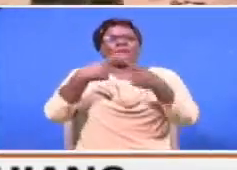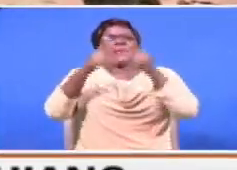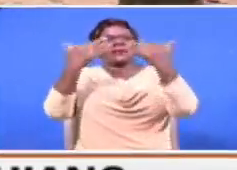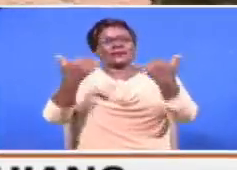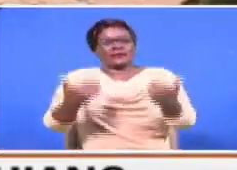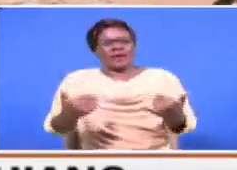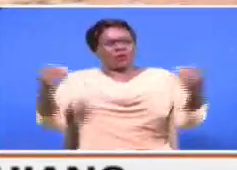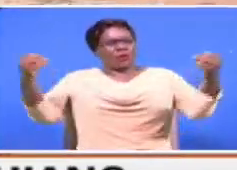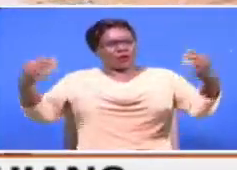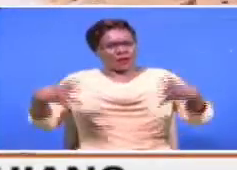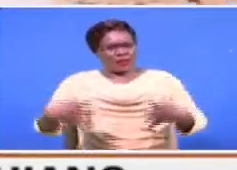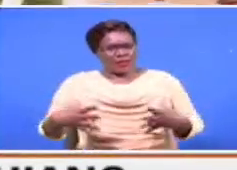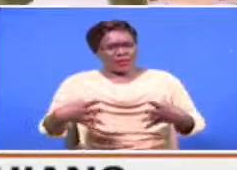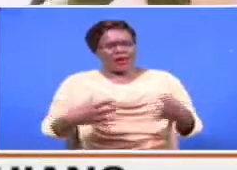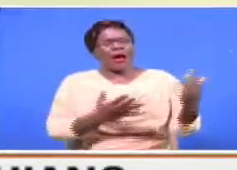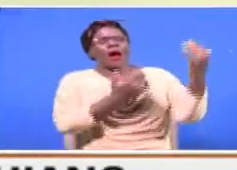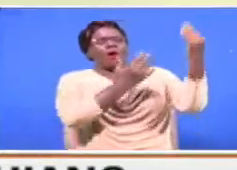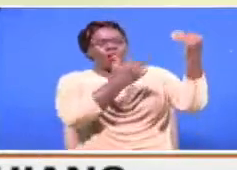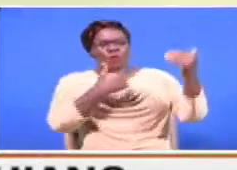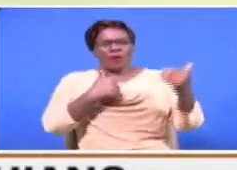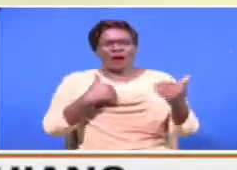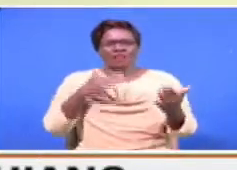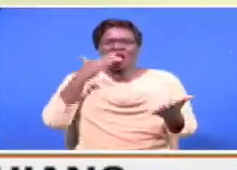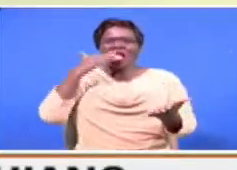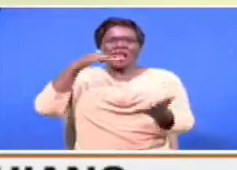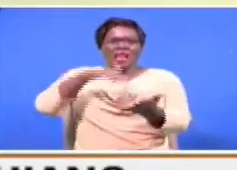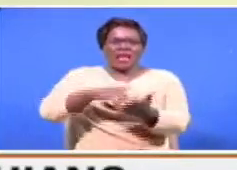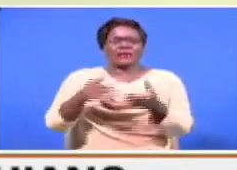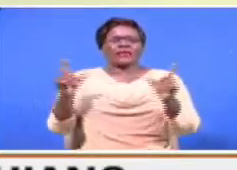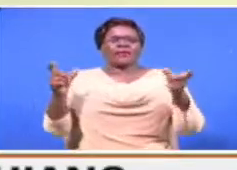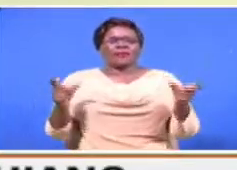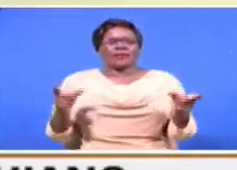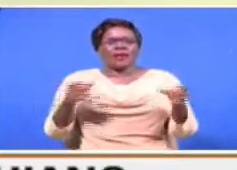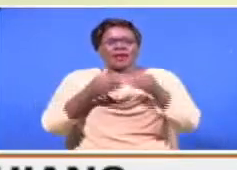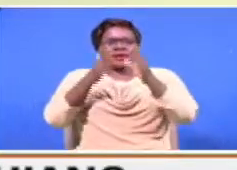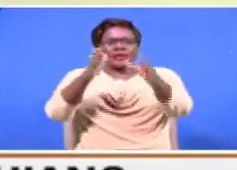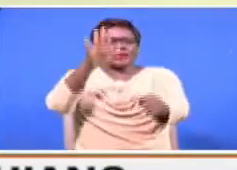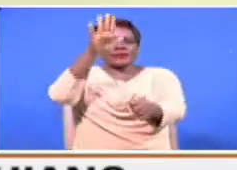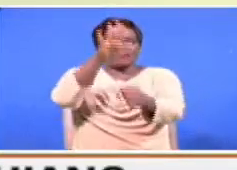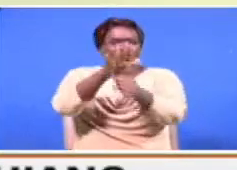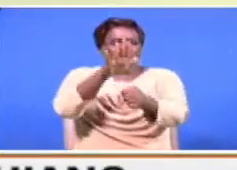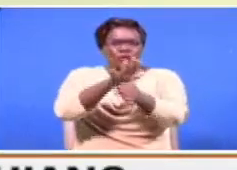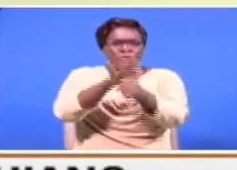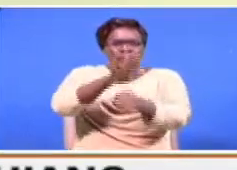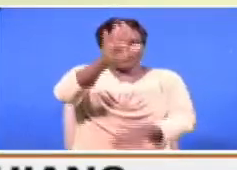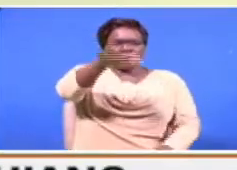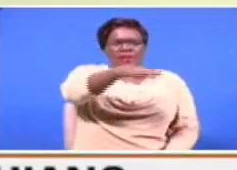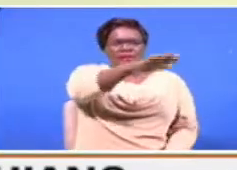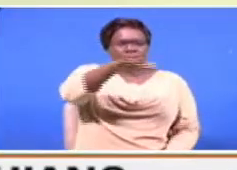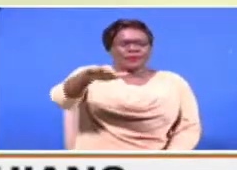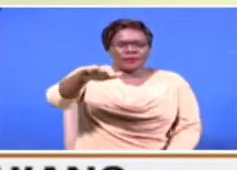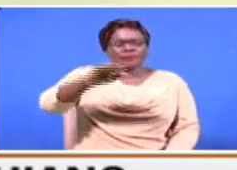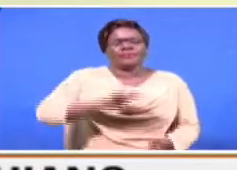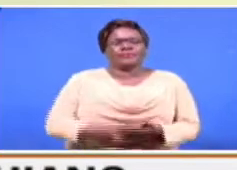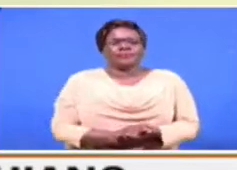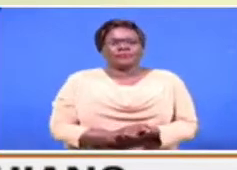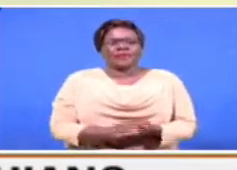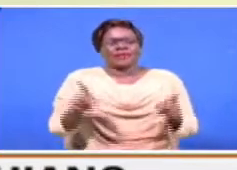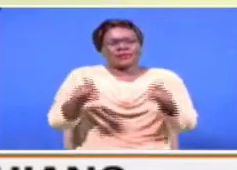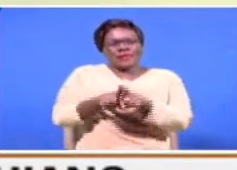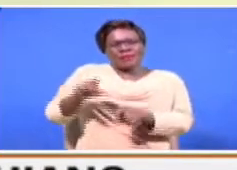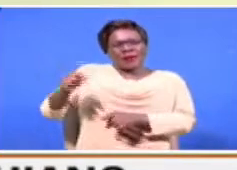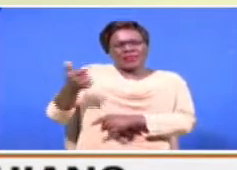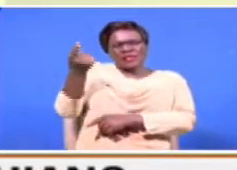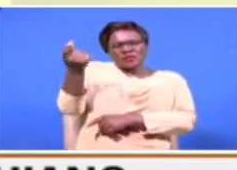sasa ni dhahiri kuwa kuna moshi mweupe. Kwenye barua kwa vyombo vya habari, kiongozi wa wengi kwenye bunge la kitaifa Kimani Ichung'wa na